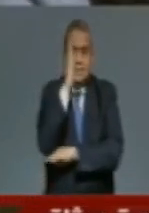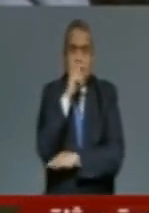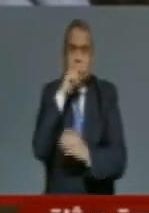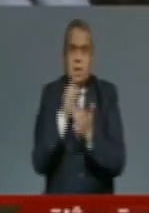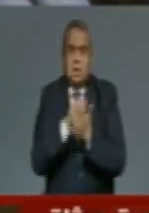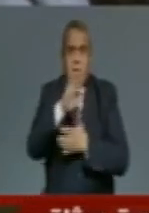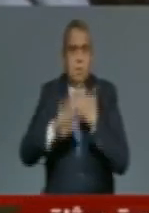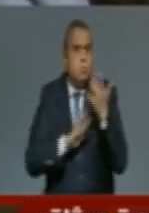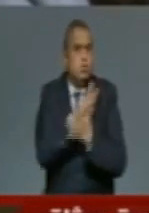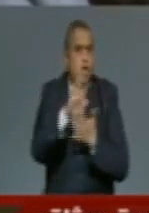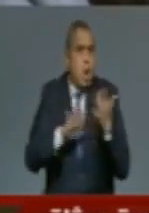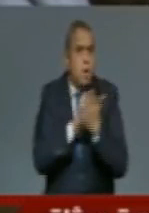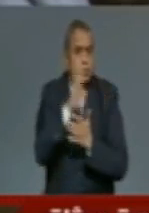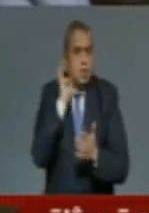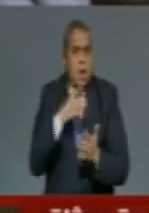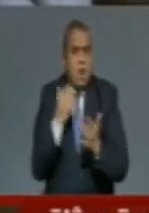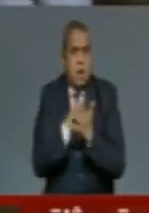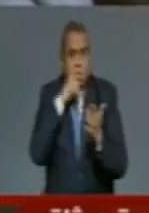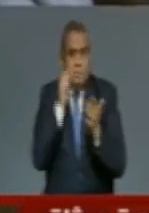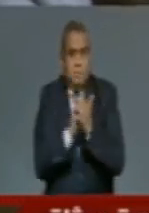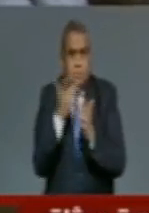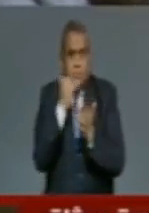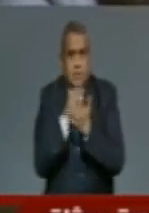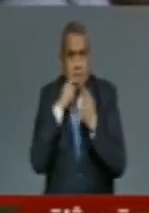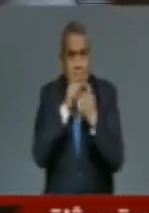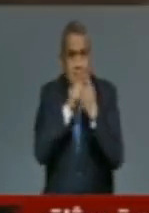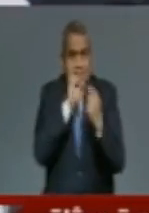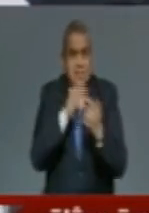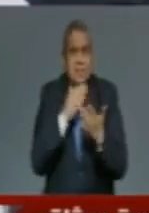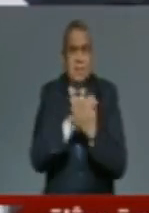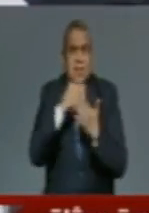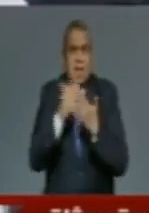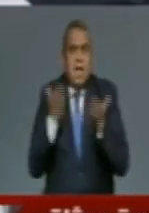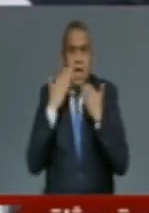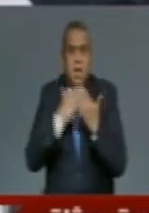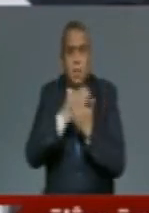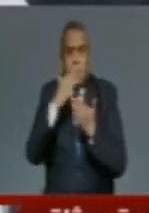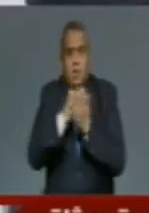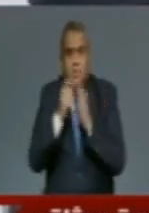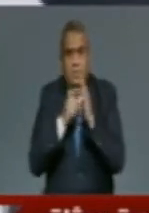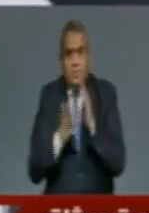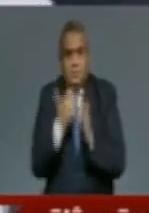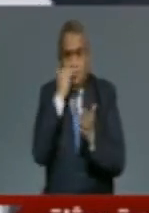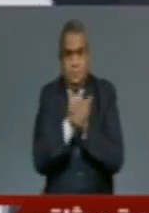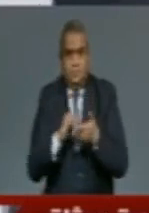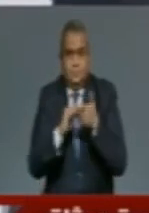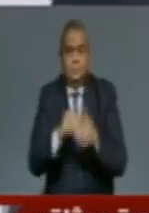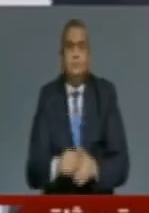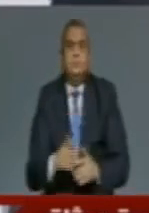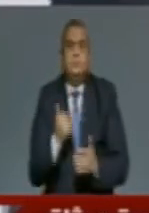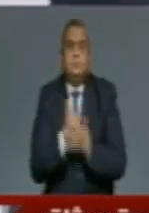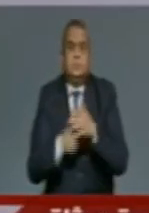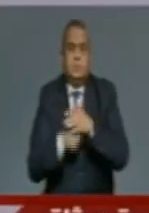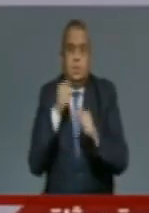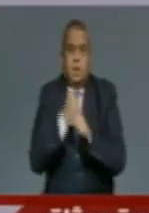الأزمات بما مكننا من مواجهة تحديات تغير المناخ التي لم تكن طبعا لم نكن المتسبب الرئيسي